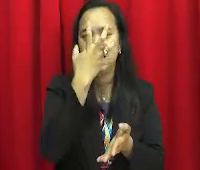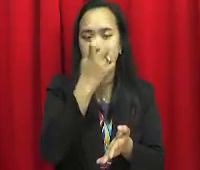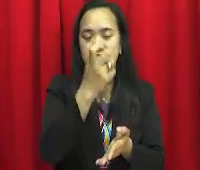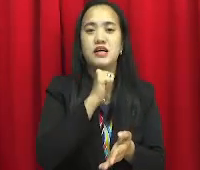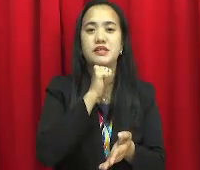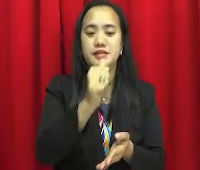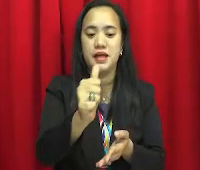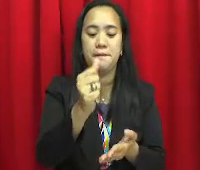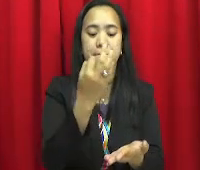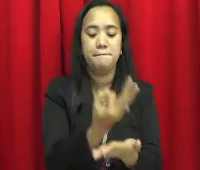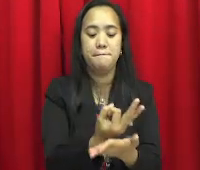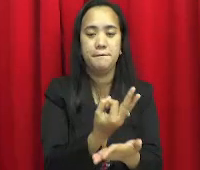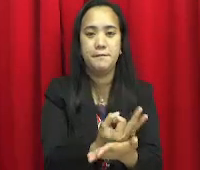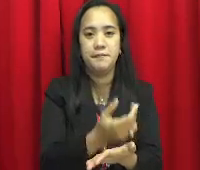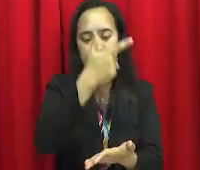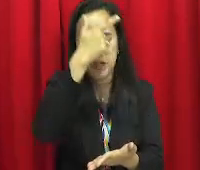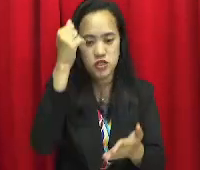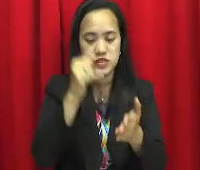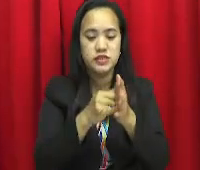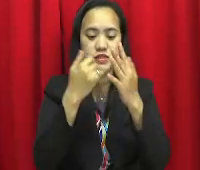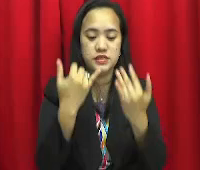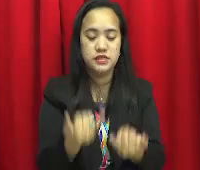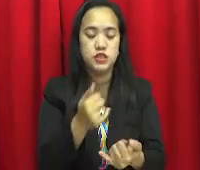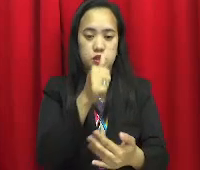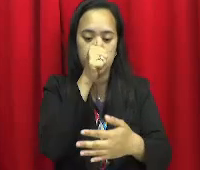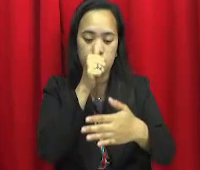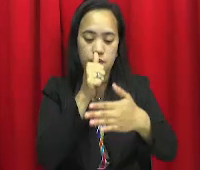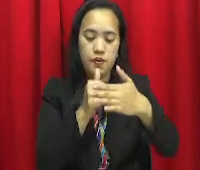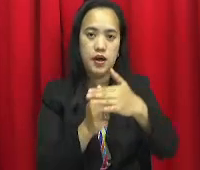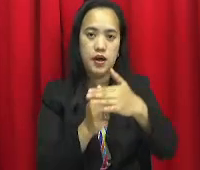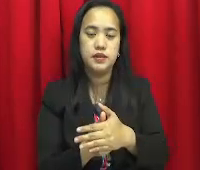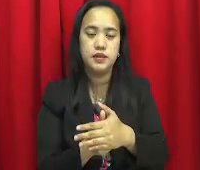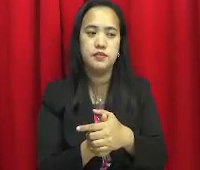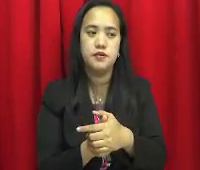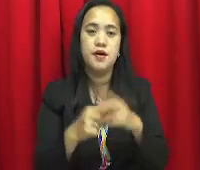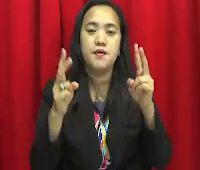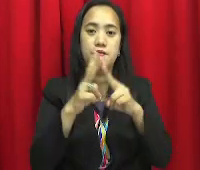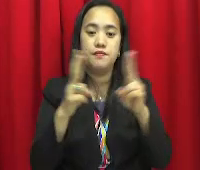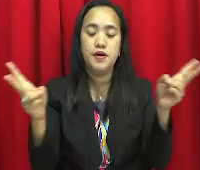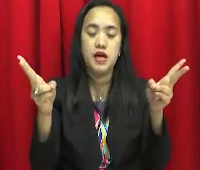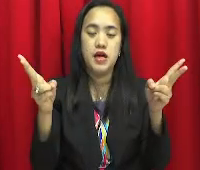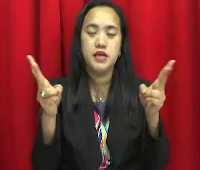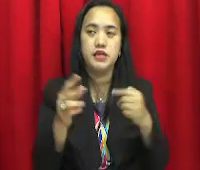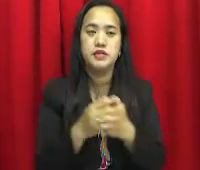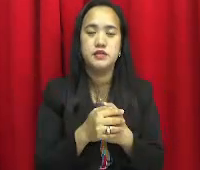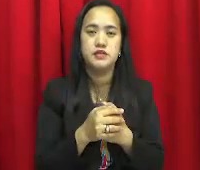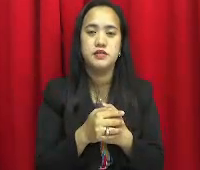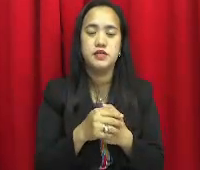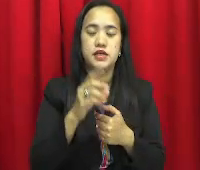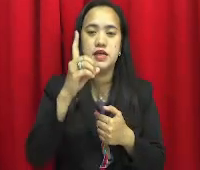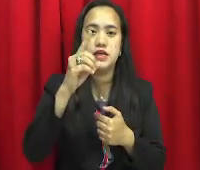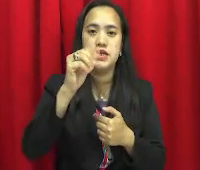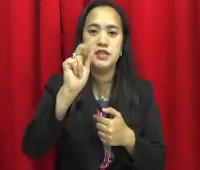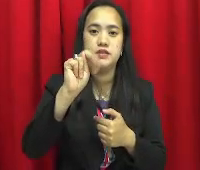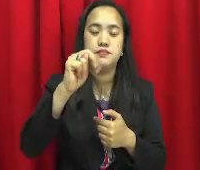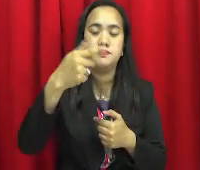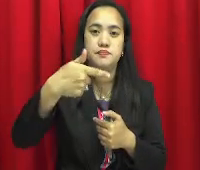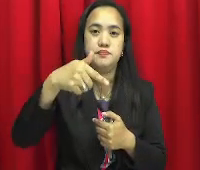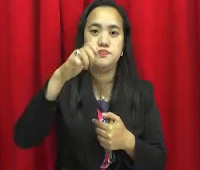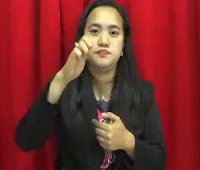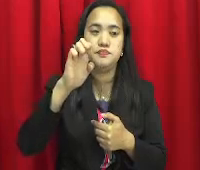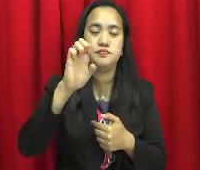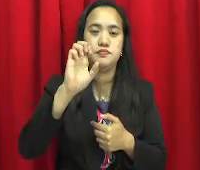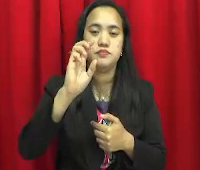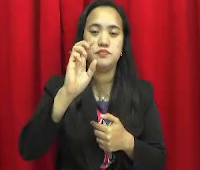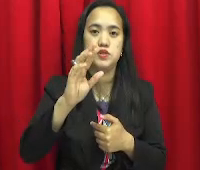Nagtatago eh. Kasi sinasabi ko nga mapatid, ang pinakadelikadong anger, hindi yung anger mo ngayon, kundi yung anger mo kahapon